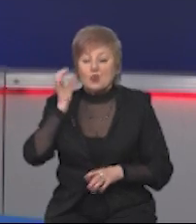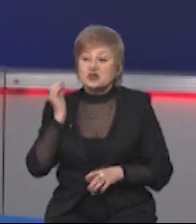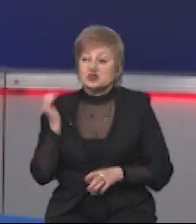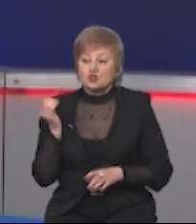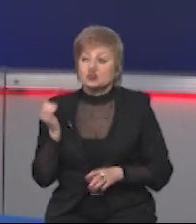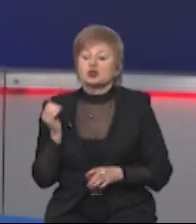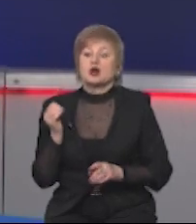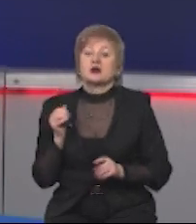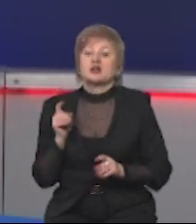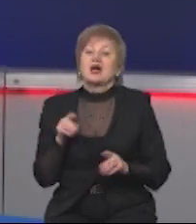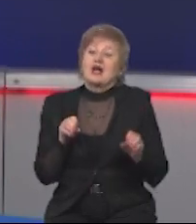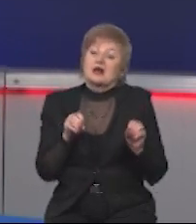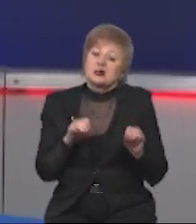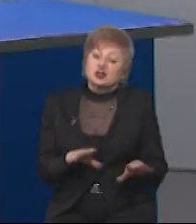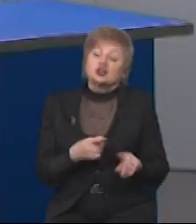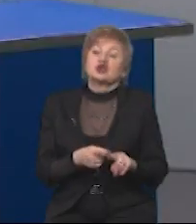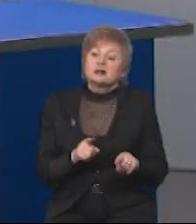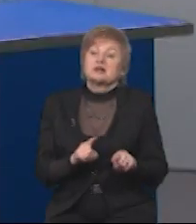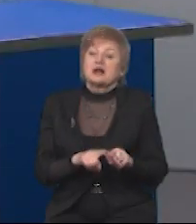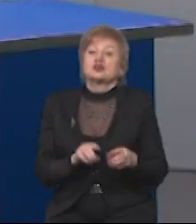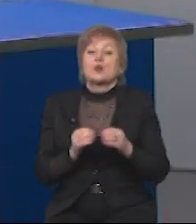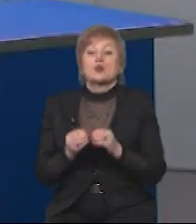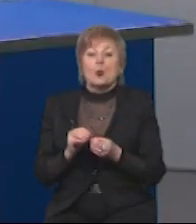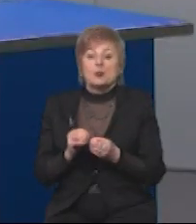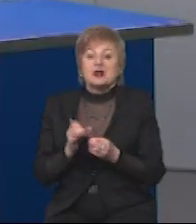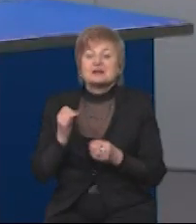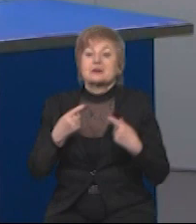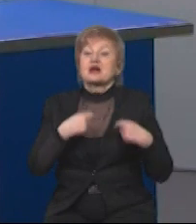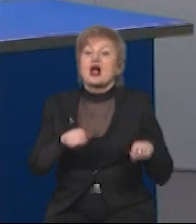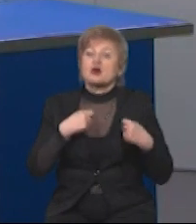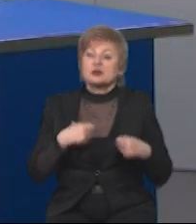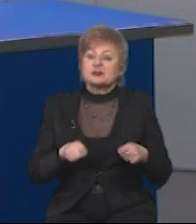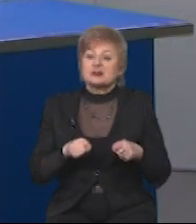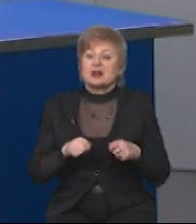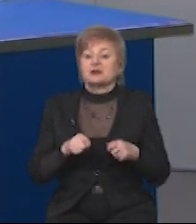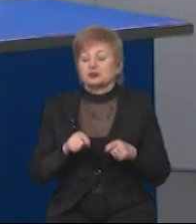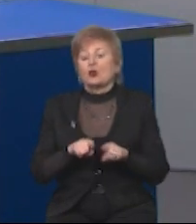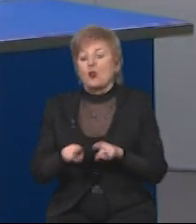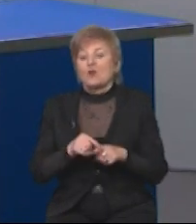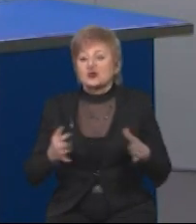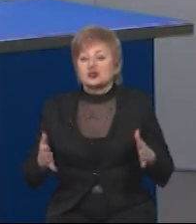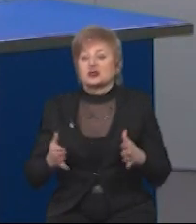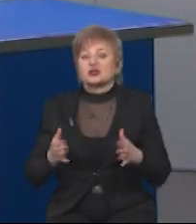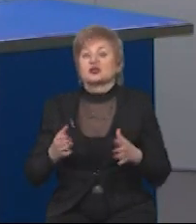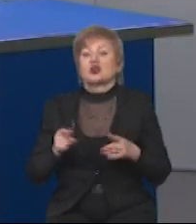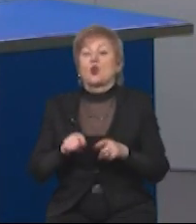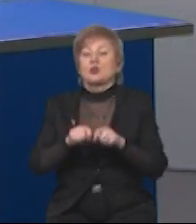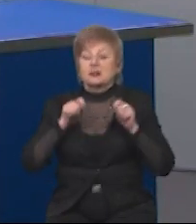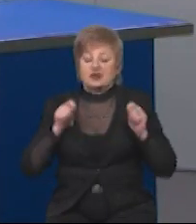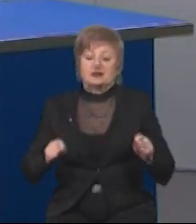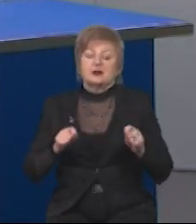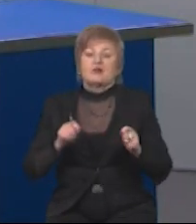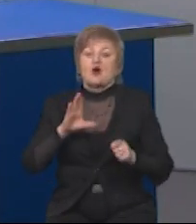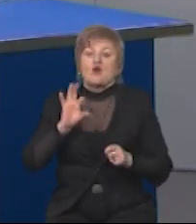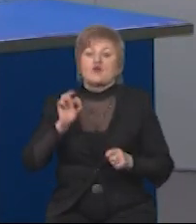Чорного, чи вирішить це також проблему з реалізацією сезонних овочів, відкриття гуртового ринку у